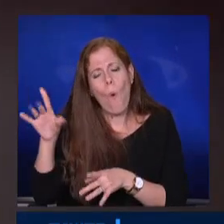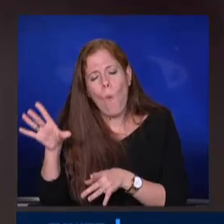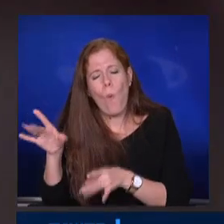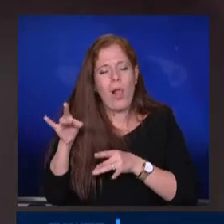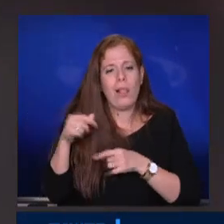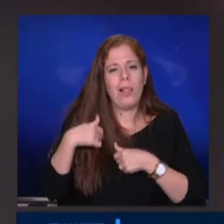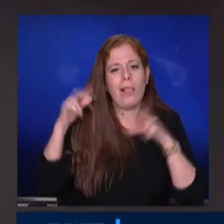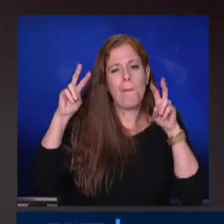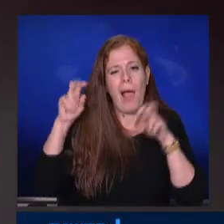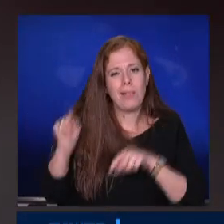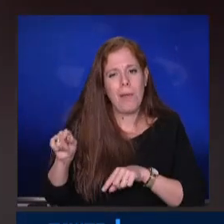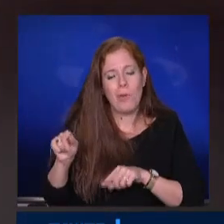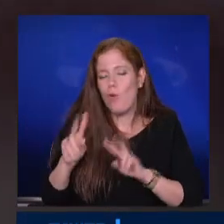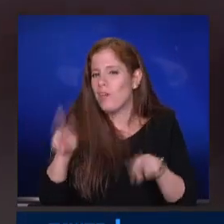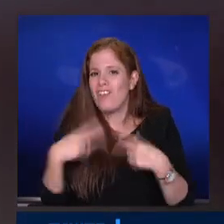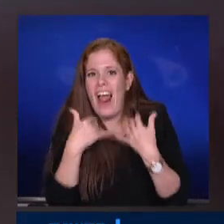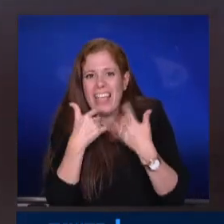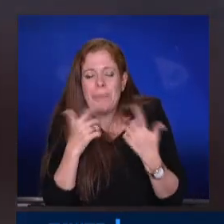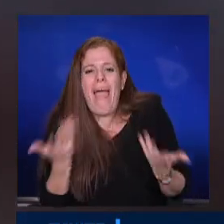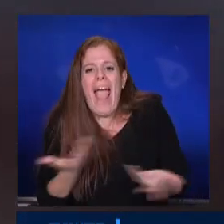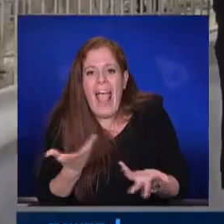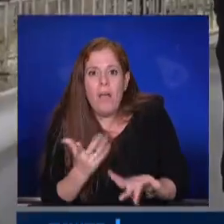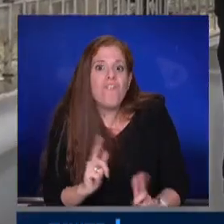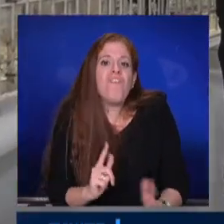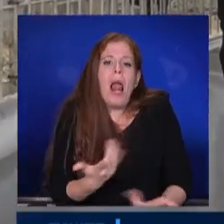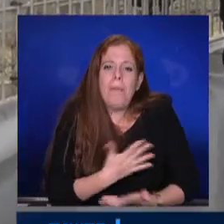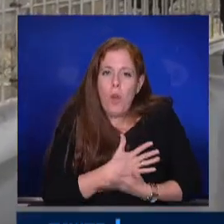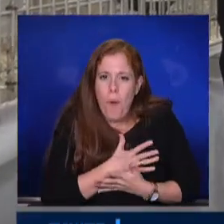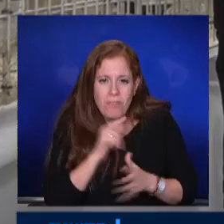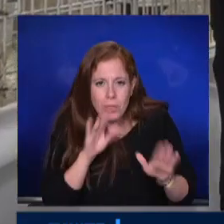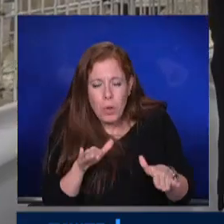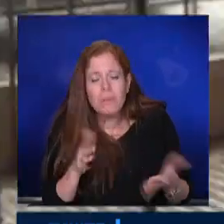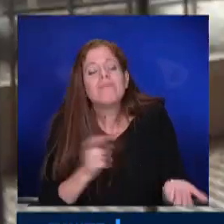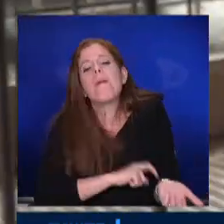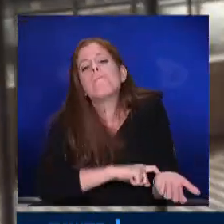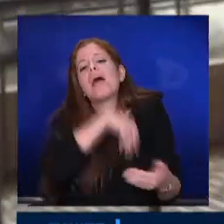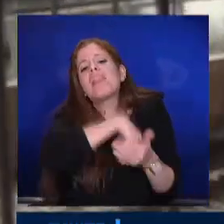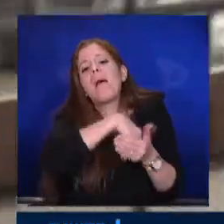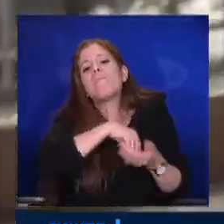אפשר להסביר איך ולמה ואיך אנחנו אוהבים ולמה אנחנו אוהבים את היונים. זה בדם וזה בגנטיקה.